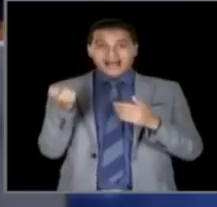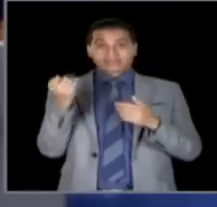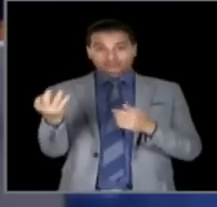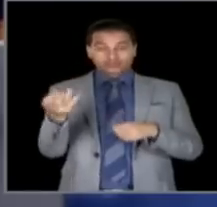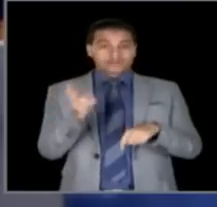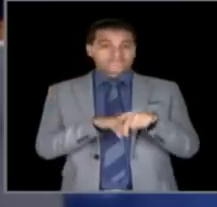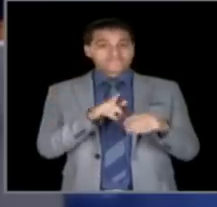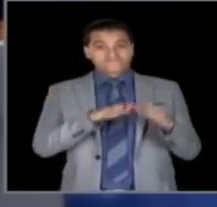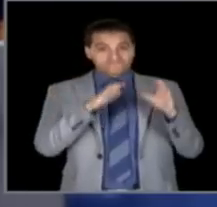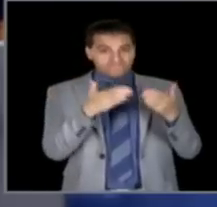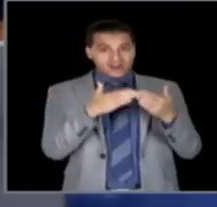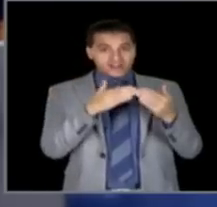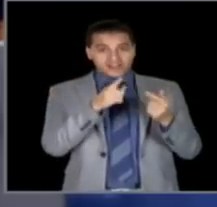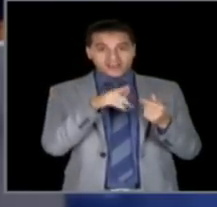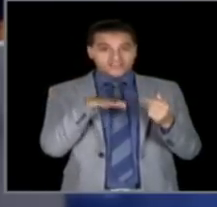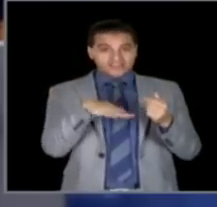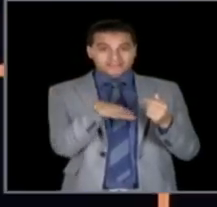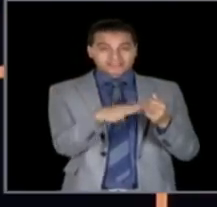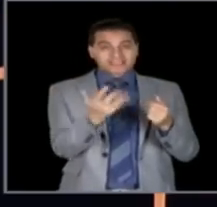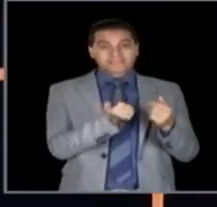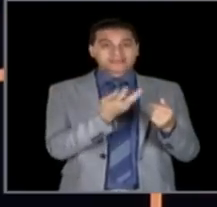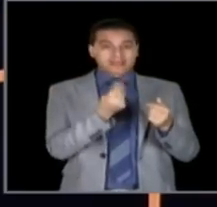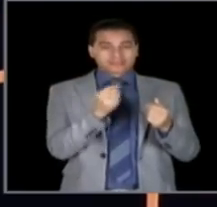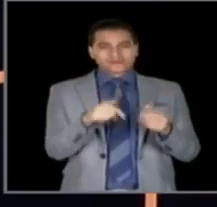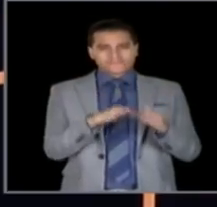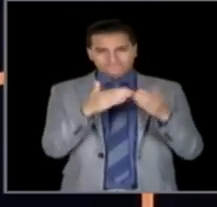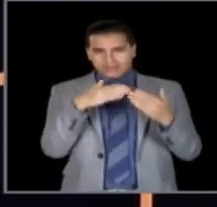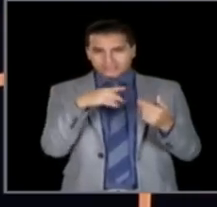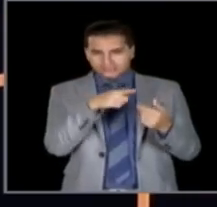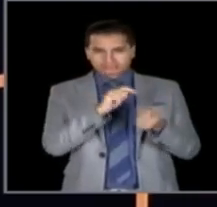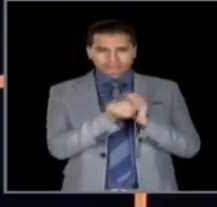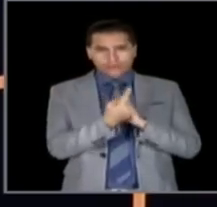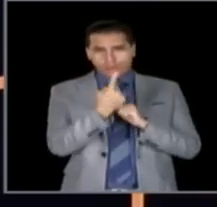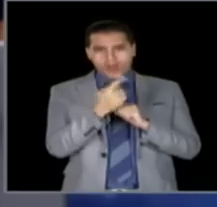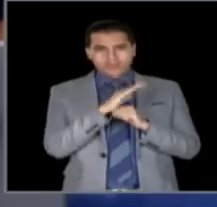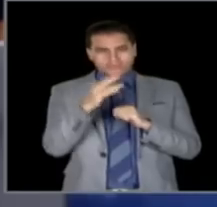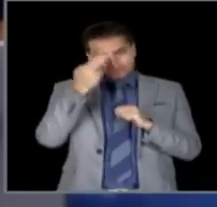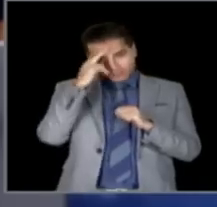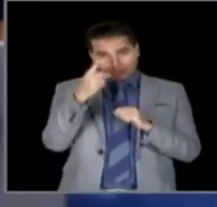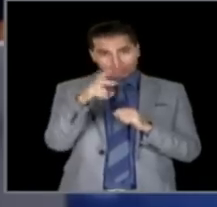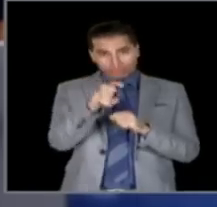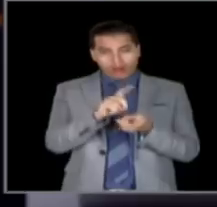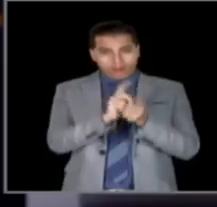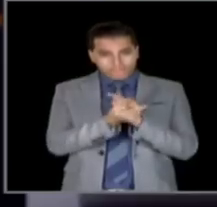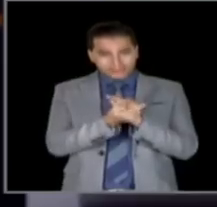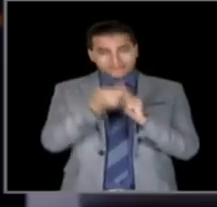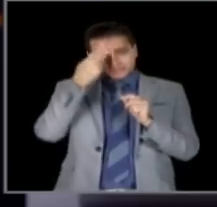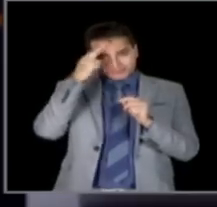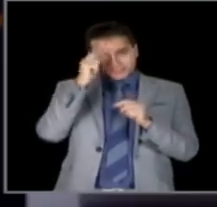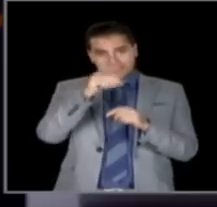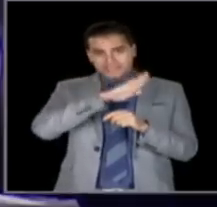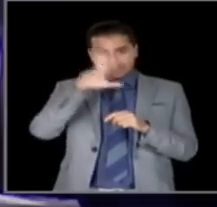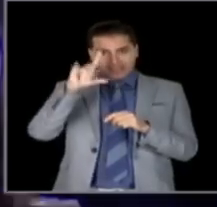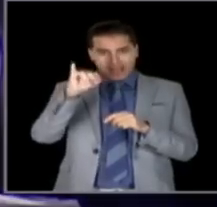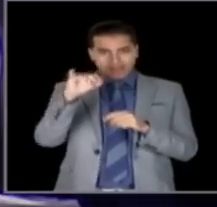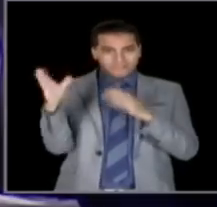35، فريق فايترز 30. وفايترز عندنا تغيير، طه الغرباوي نزل مكان إسلام